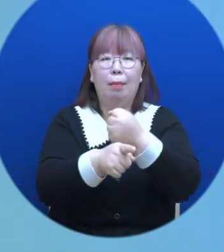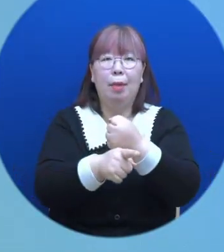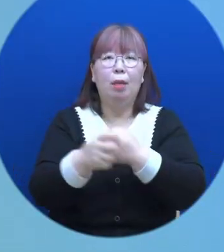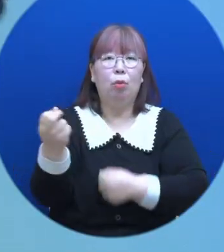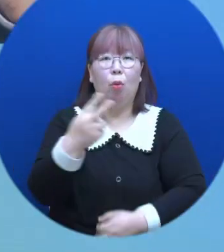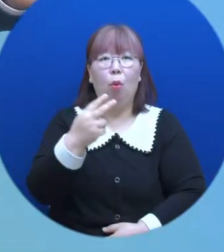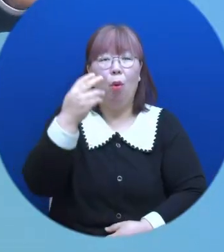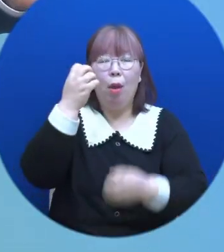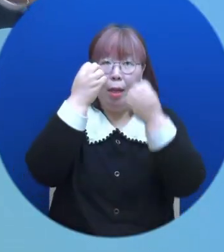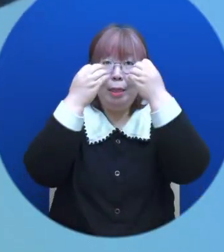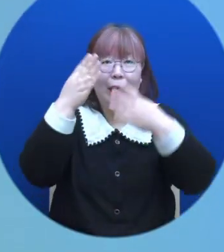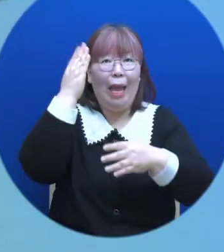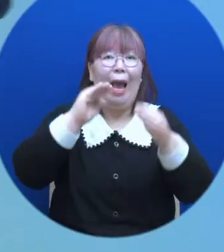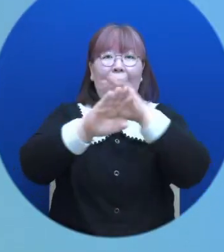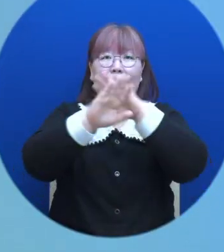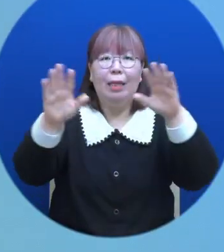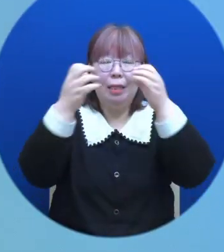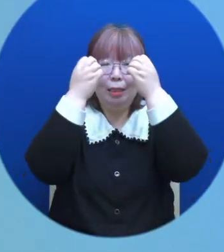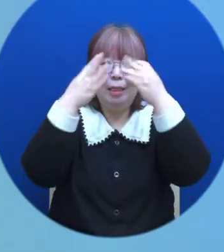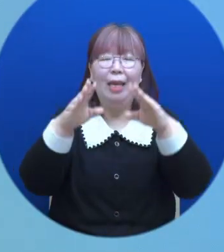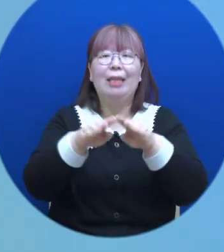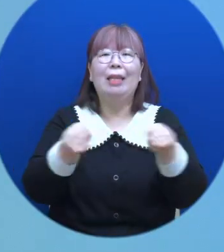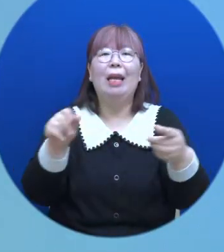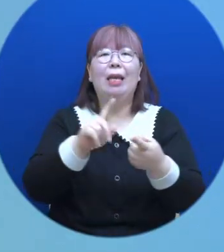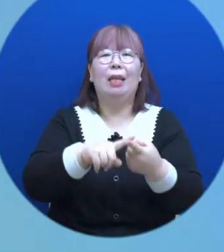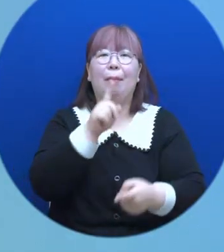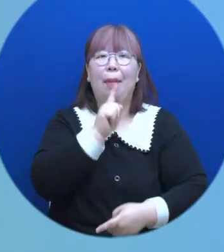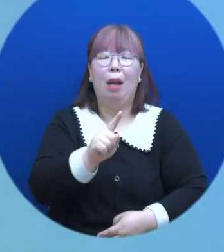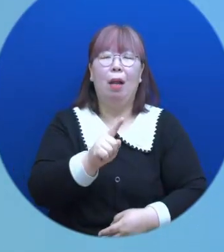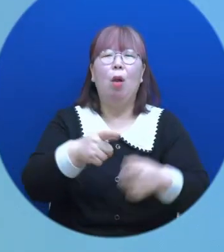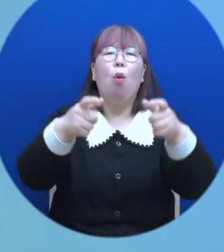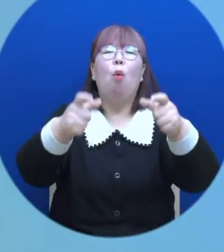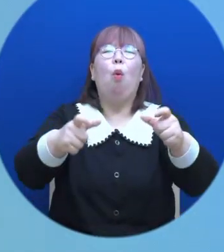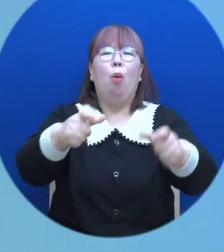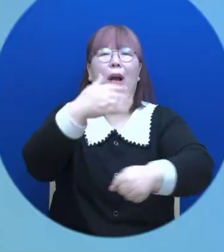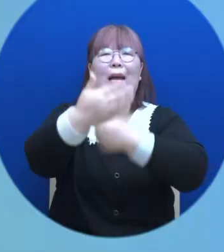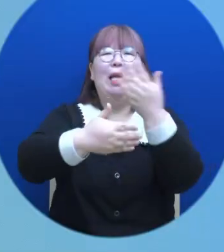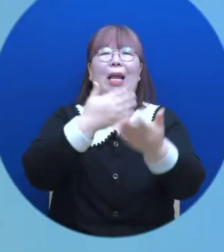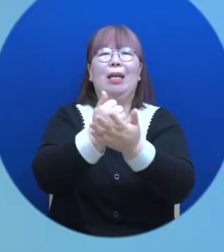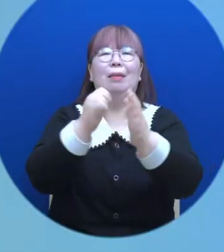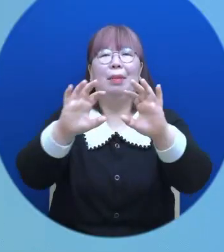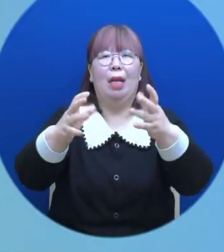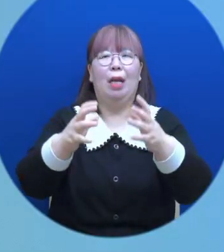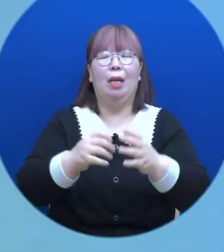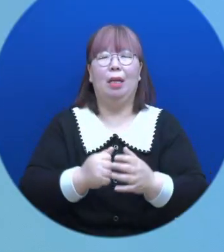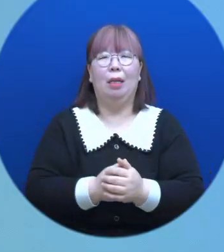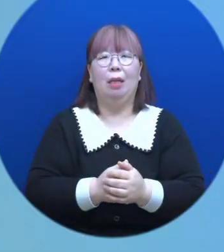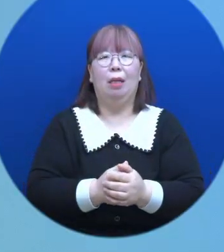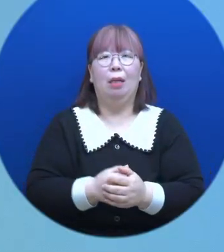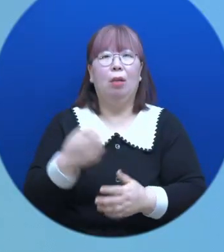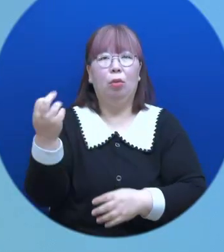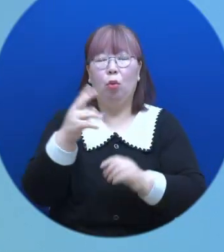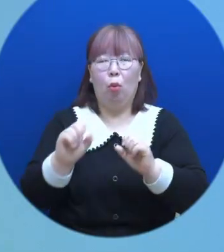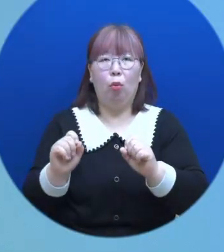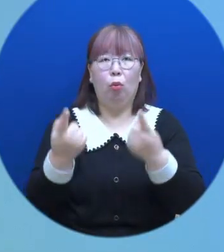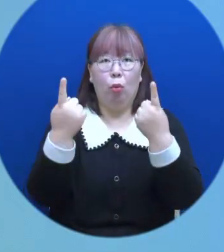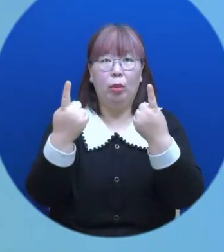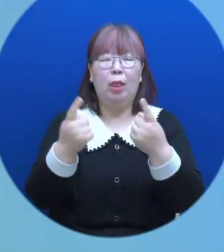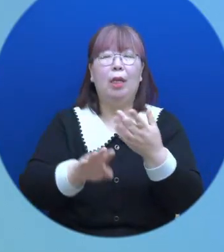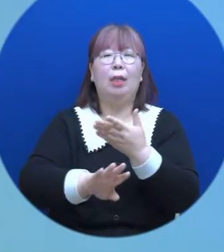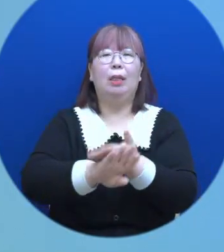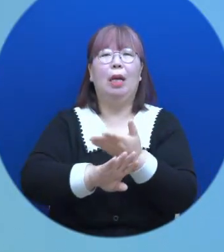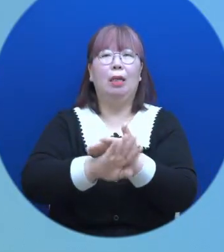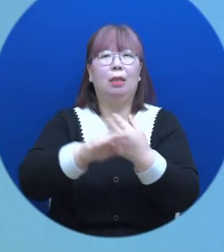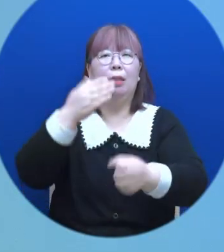새하늘과 새 땅을 말하죠. 공간적 천국을 말하고 있습니다. 동시에 또 다른 천국이 있는